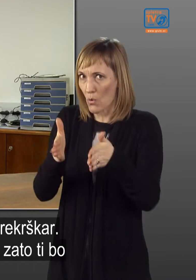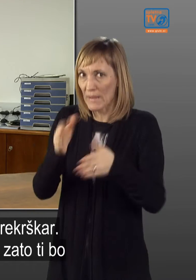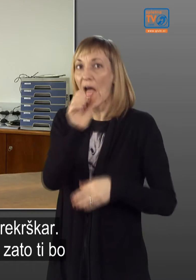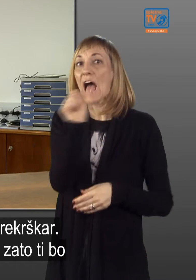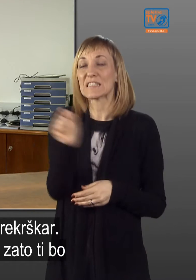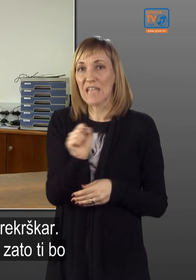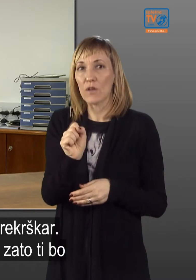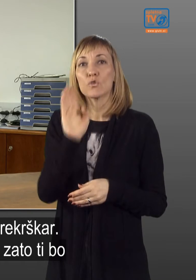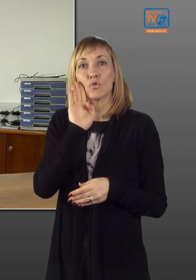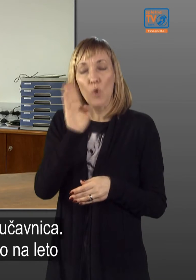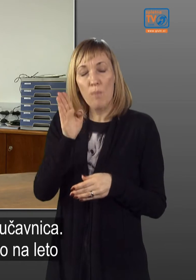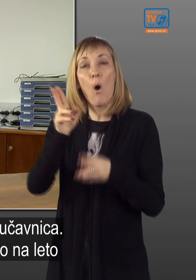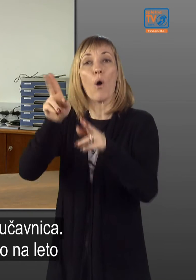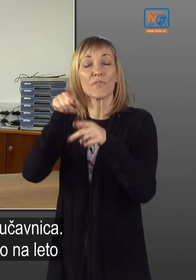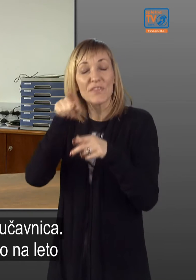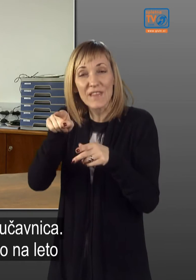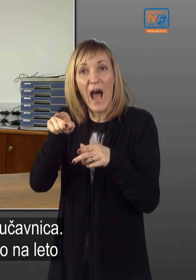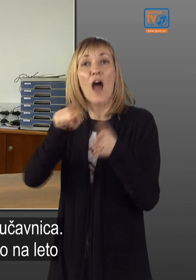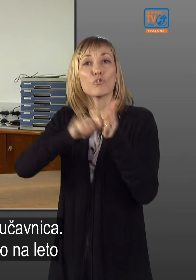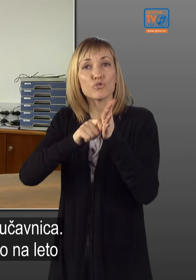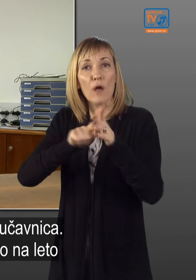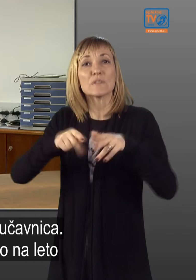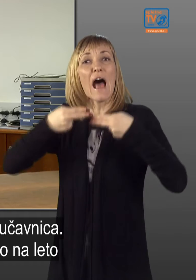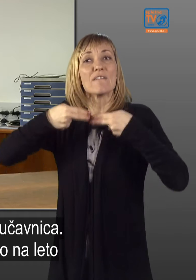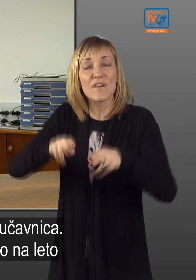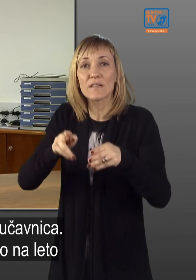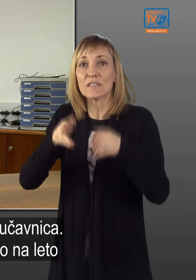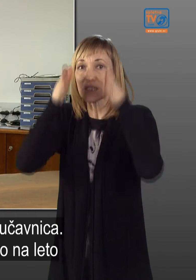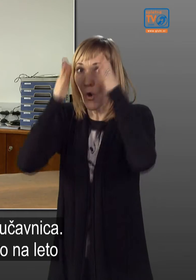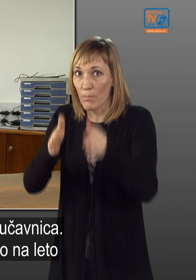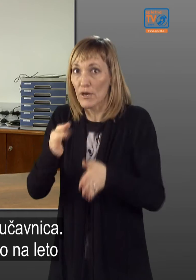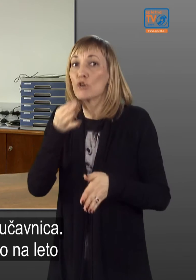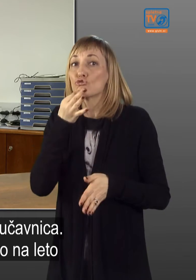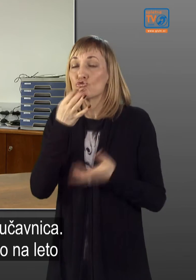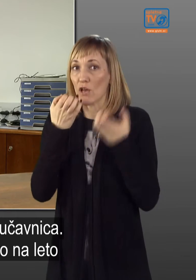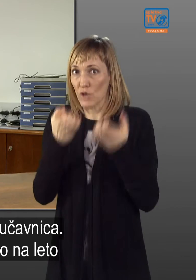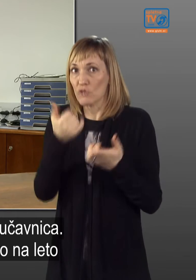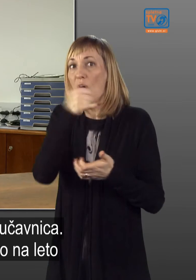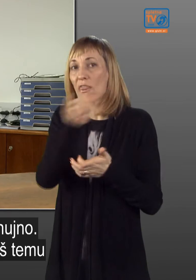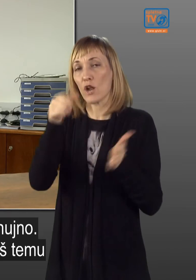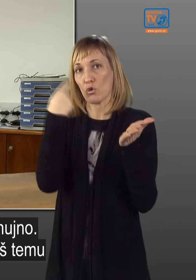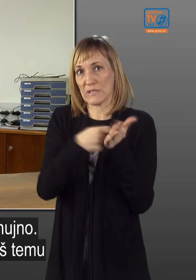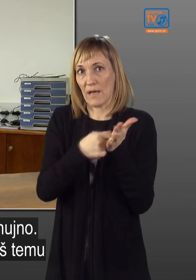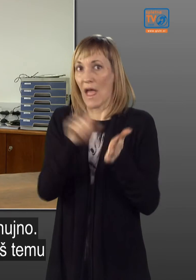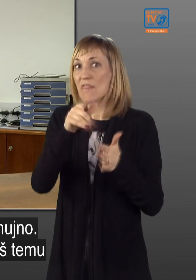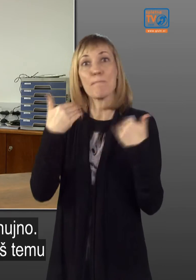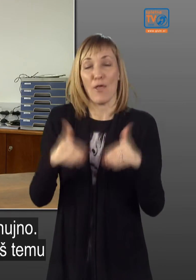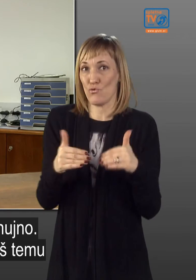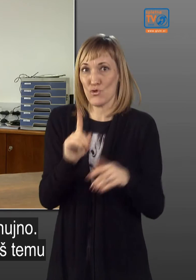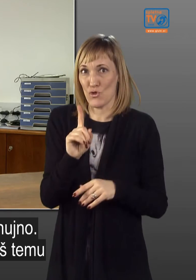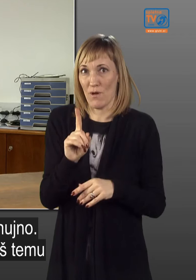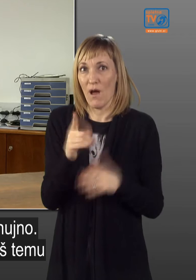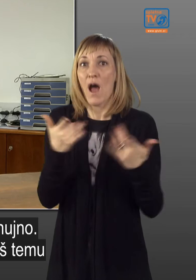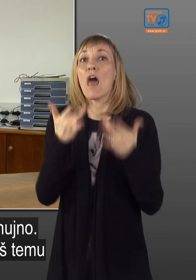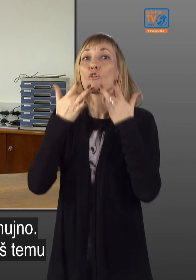zaupa več, zato ti bo zaupanje povrnila ta ključavnica. In če jo želiš imeti, te to na leto tudi to košta. Ni pa